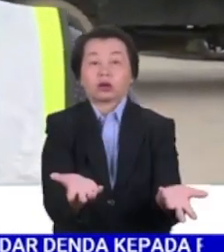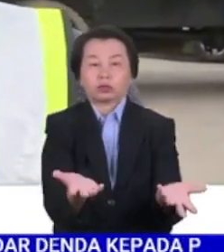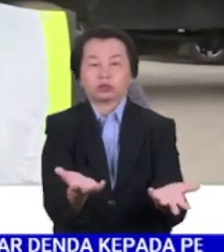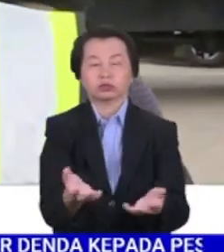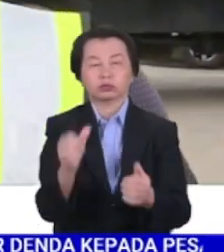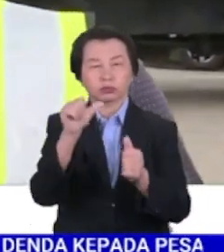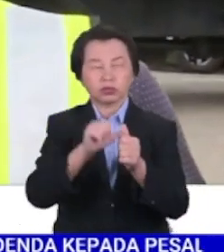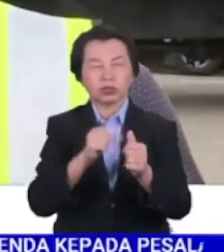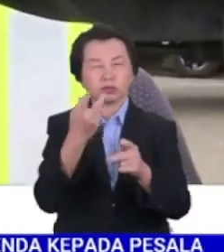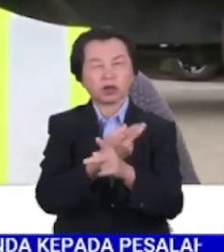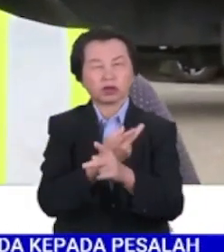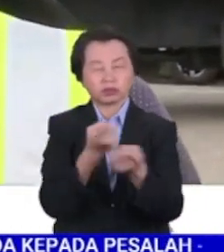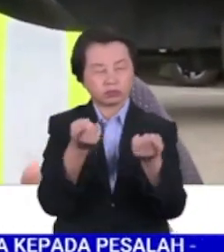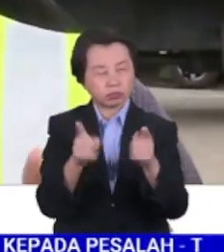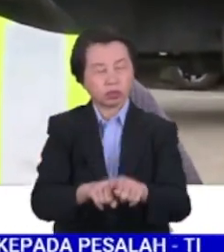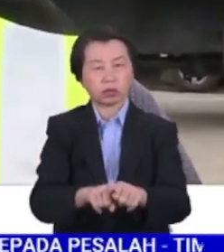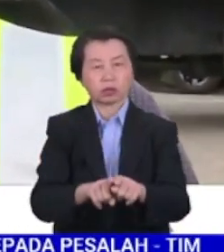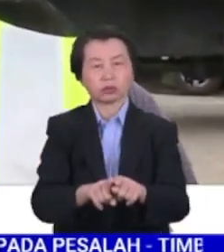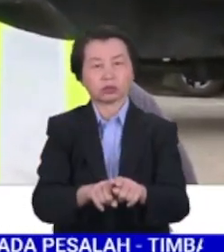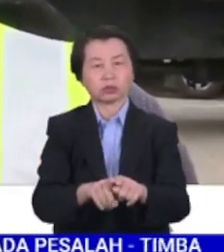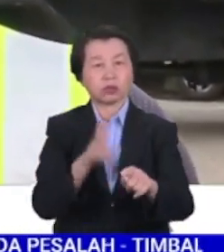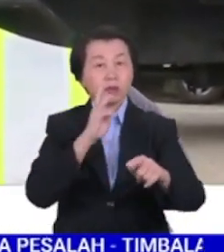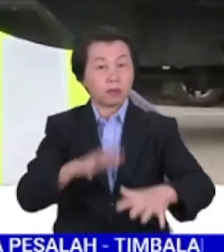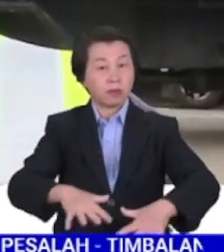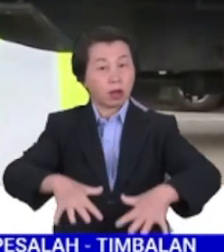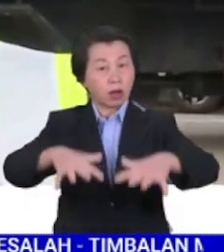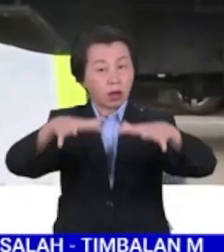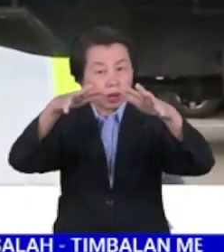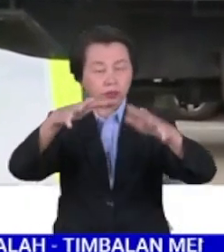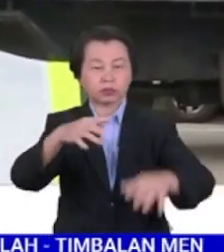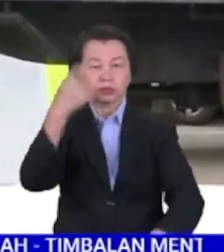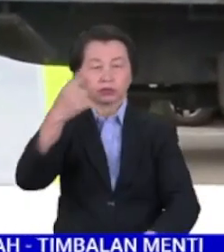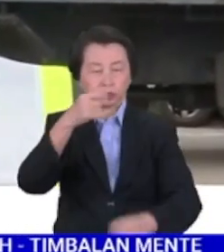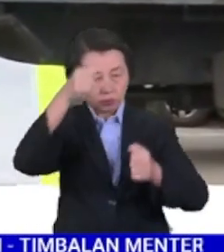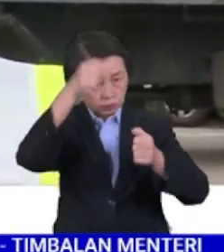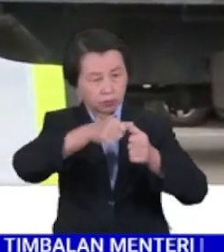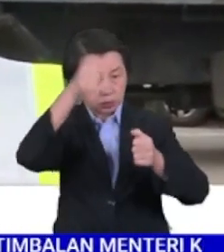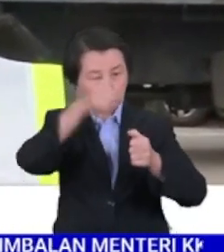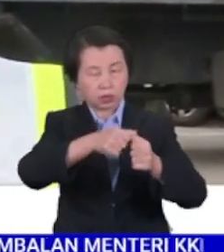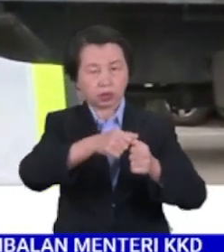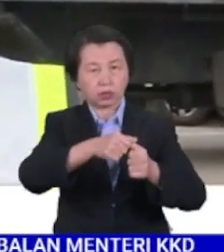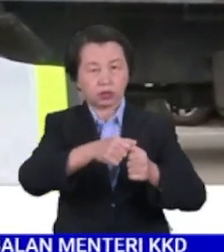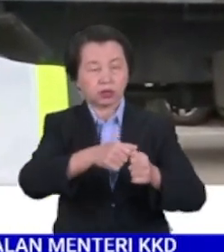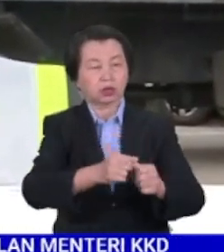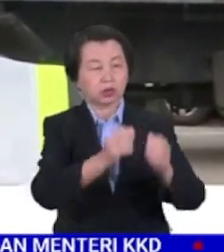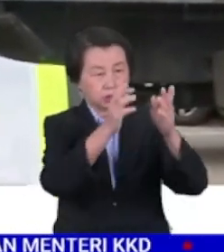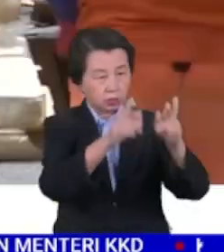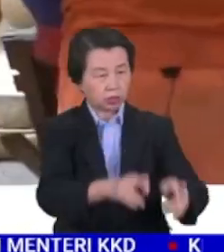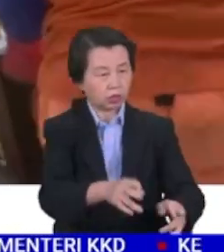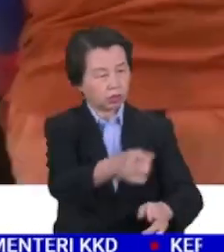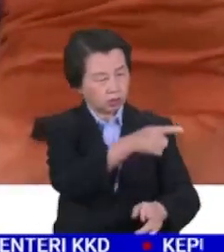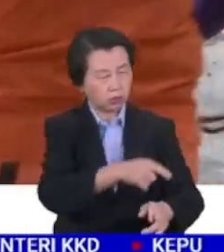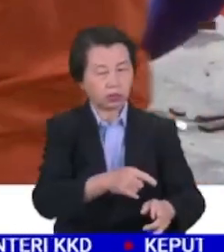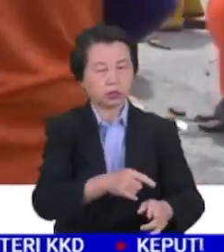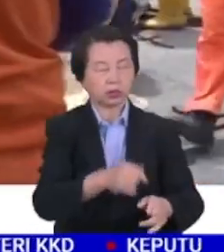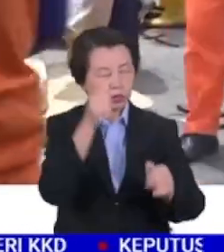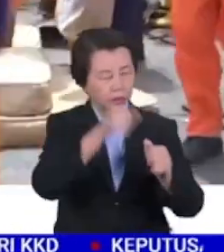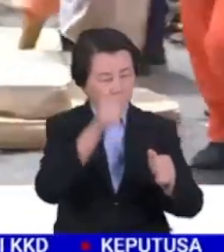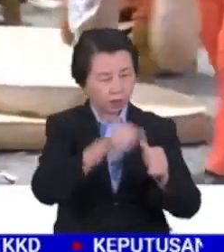kali berlakunya bencana banjir, kita sentiasa mengingatkan mangsa ataupun penduduk